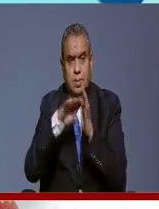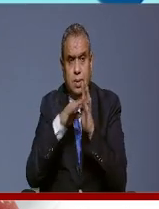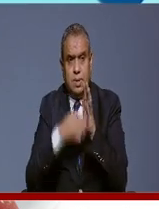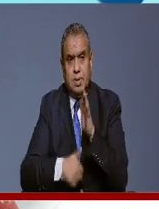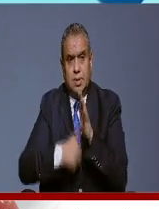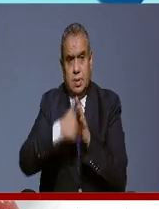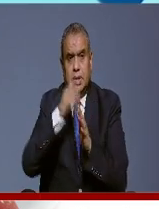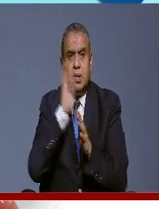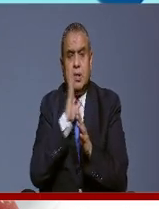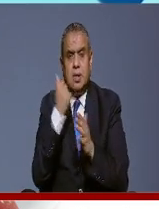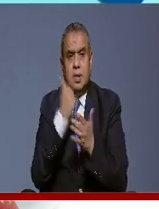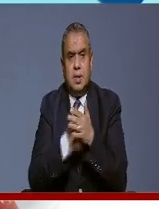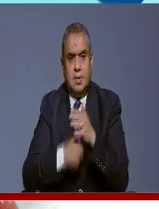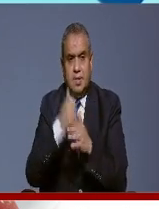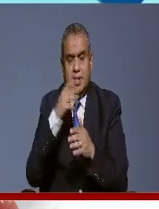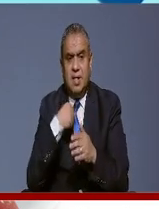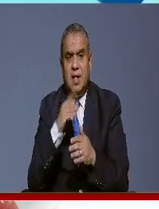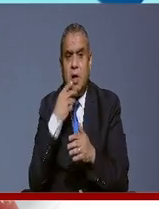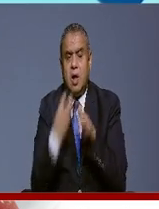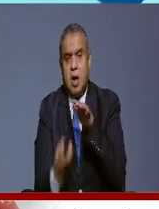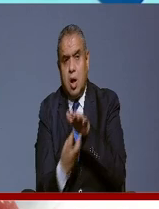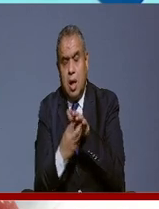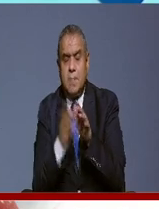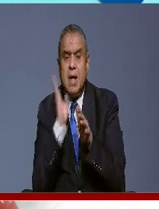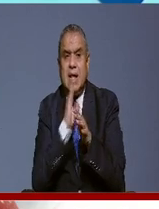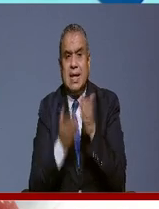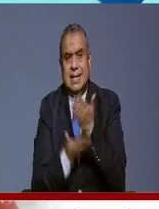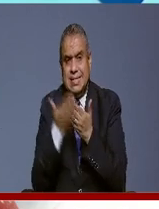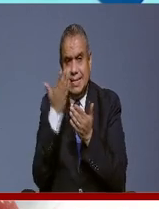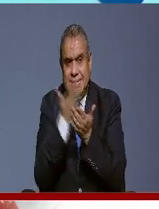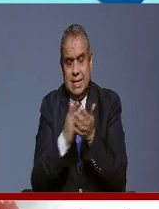من فنيات جديدة ومن إدريات جديدة.